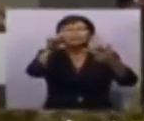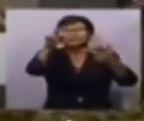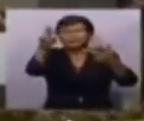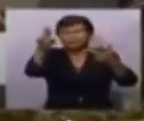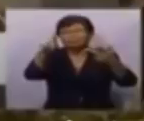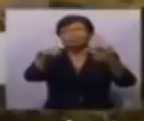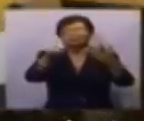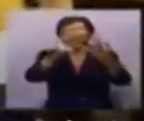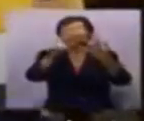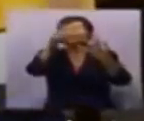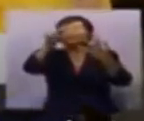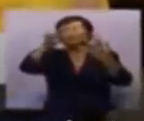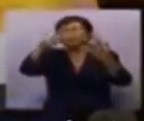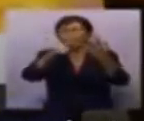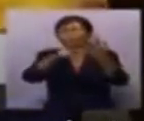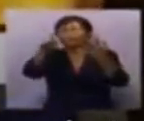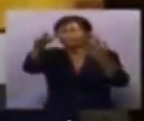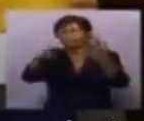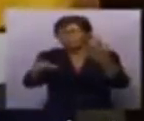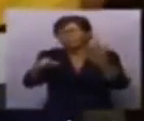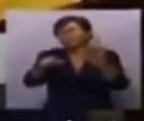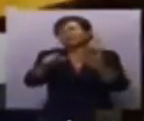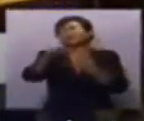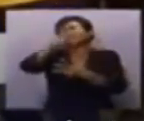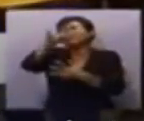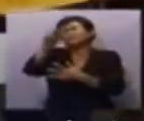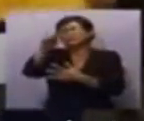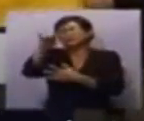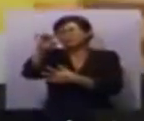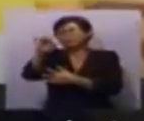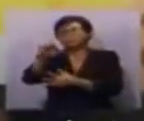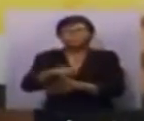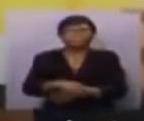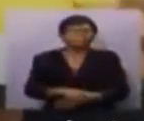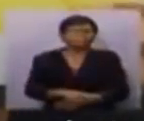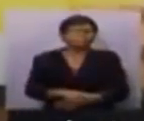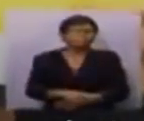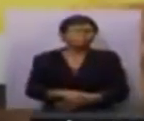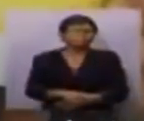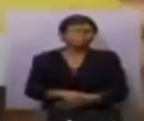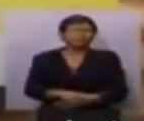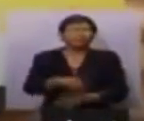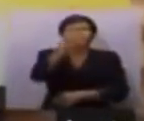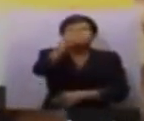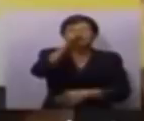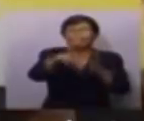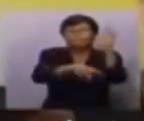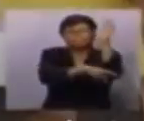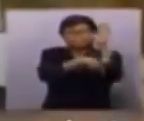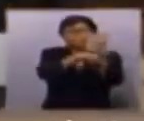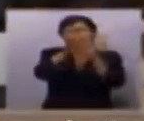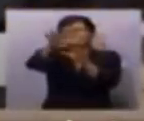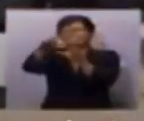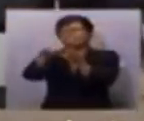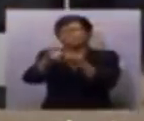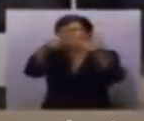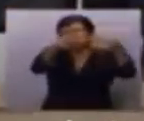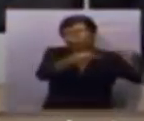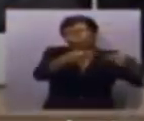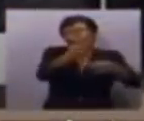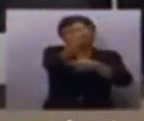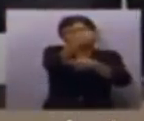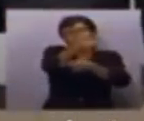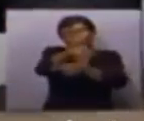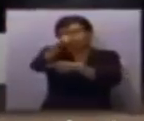Tiong Ing Tong dan calon PIS Jamie Teo Yu Huang. Sementara itu, 14 parlimen melibatkan pertembungan